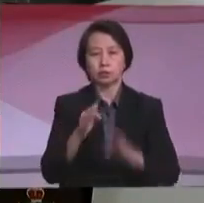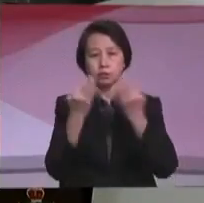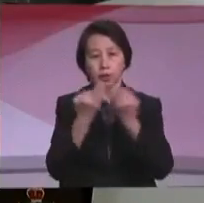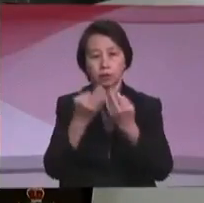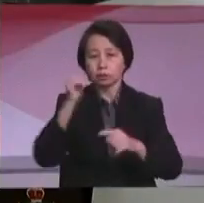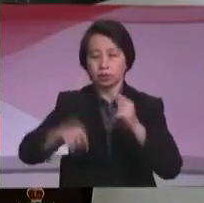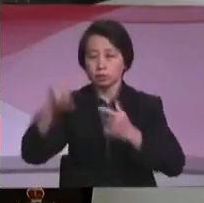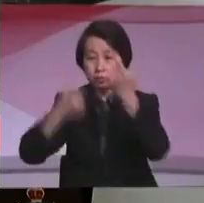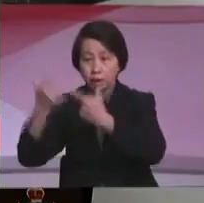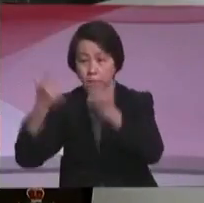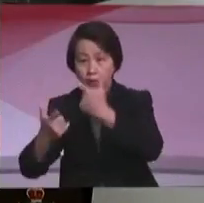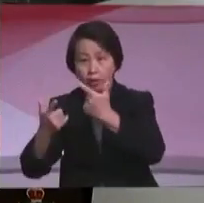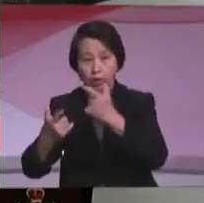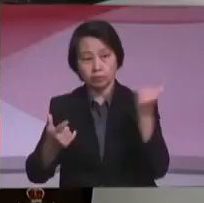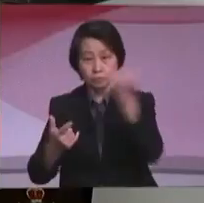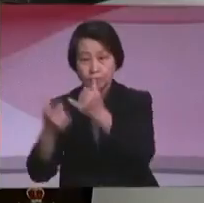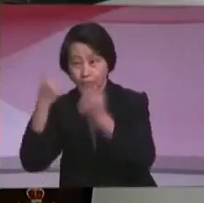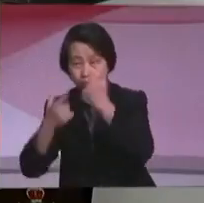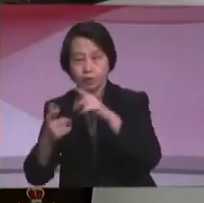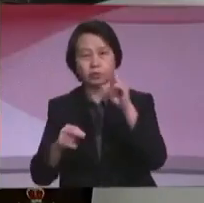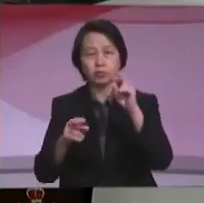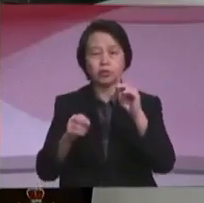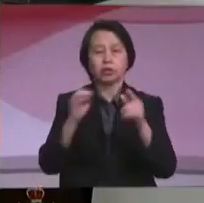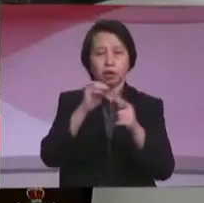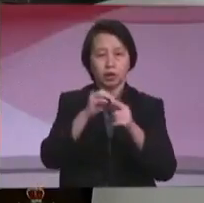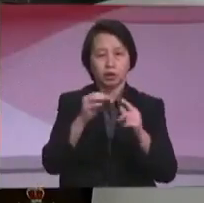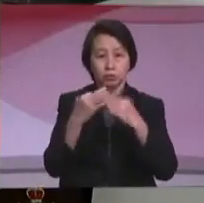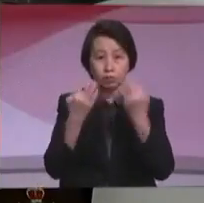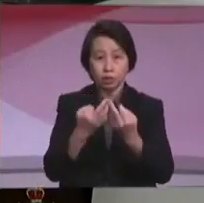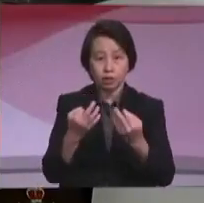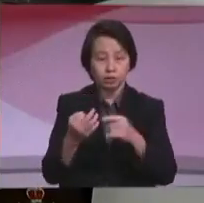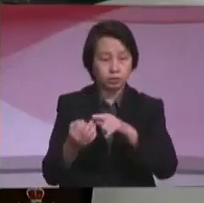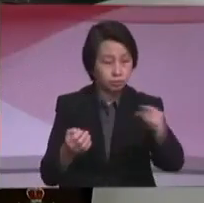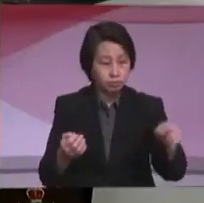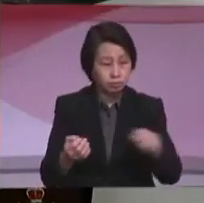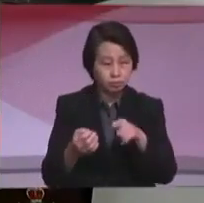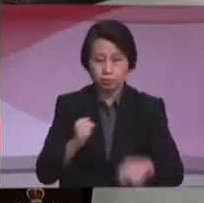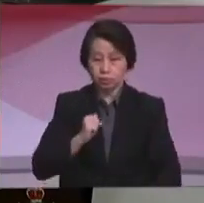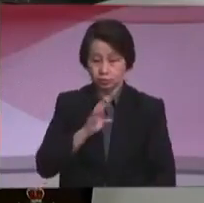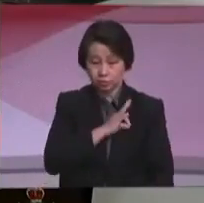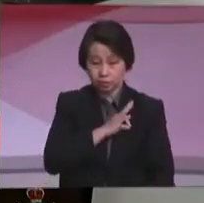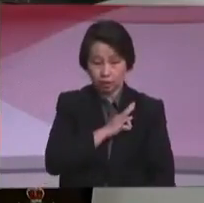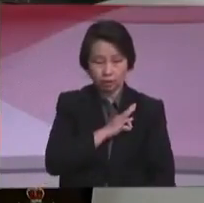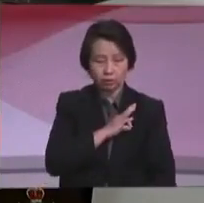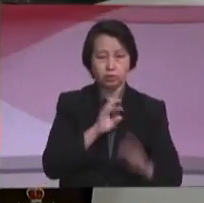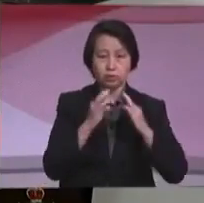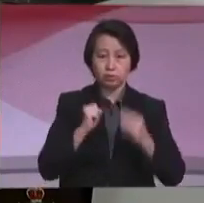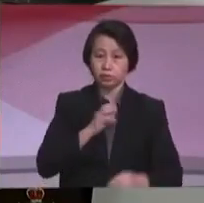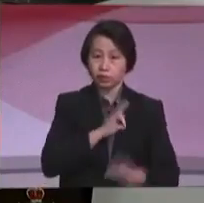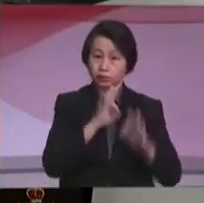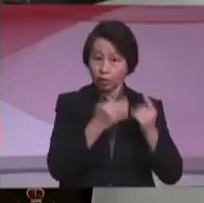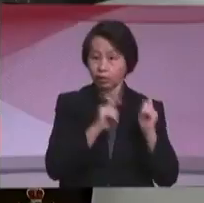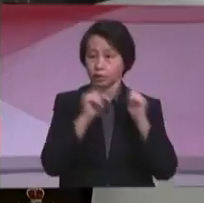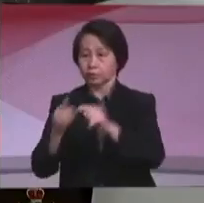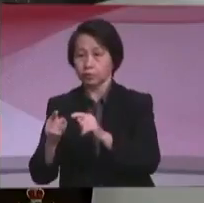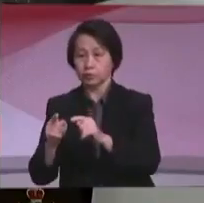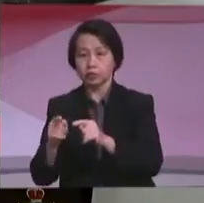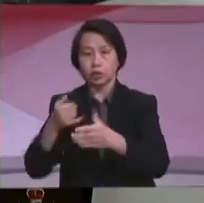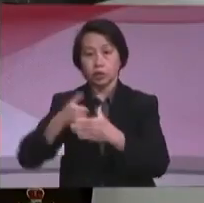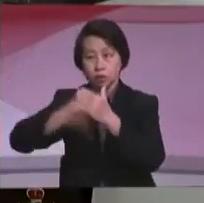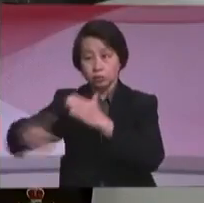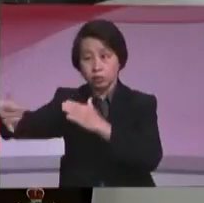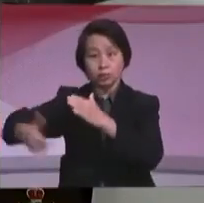melawat tahanan ataupun keluarga di kalangan kaki tangan penjara, kaki tangan pusat tahanan tidak boleh keluar